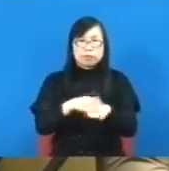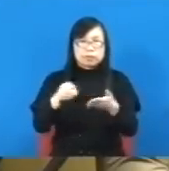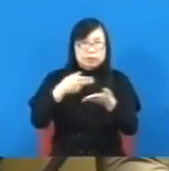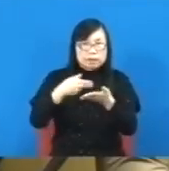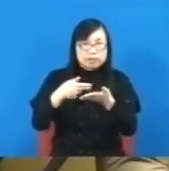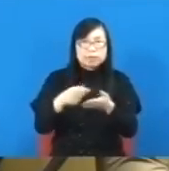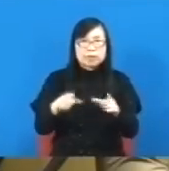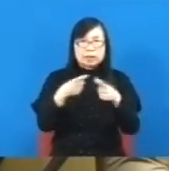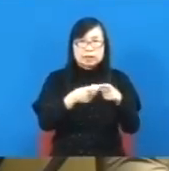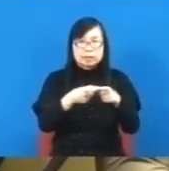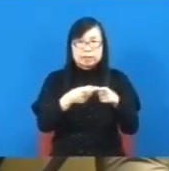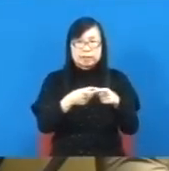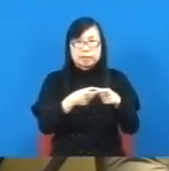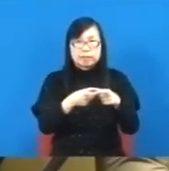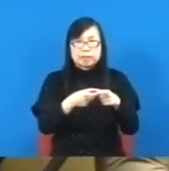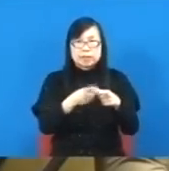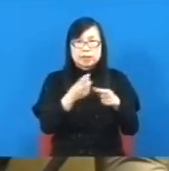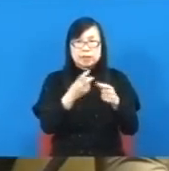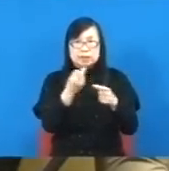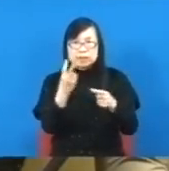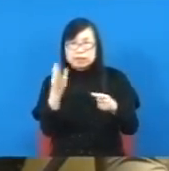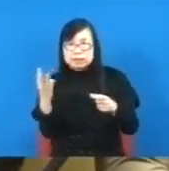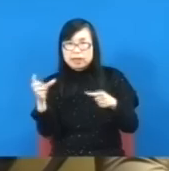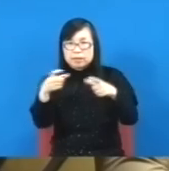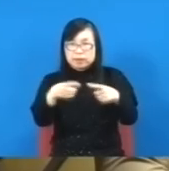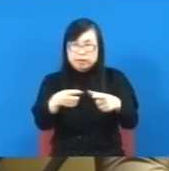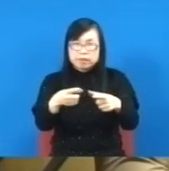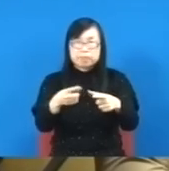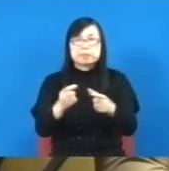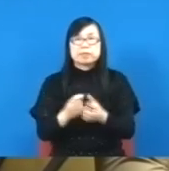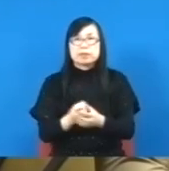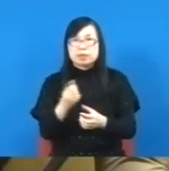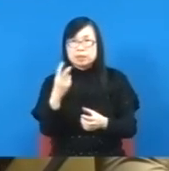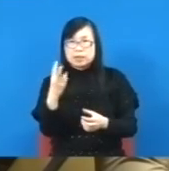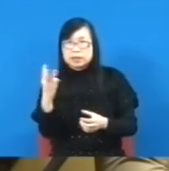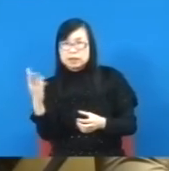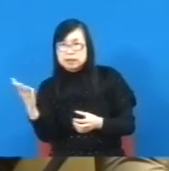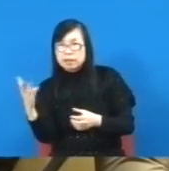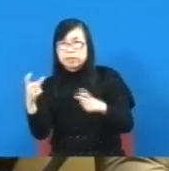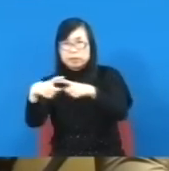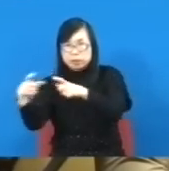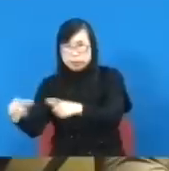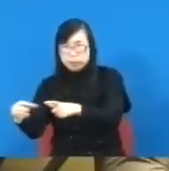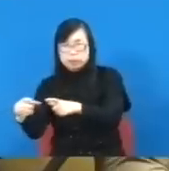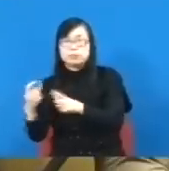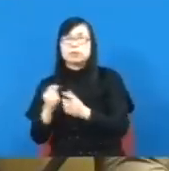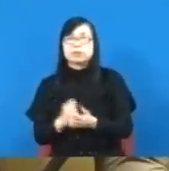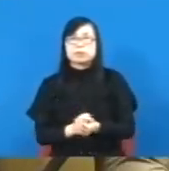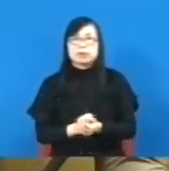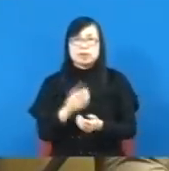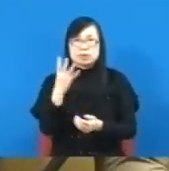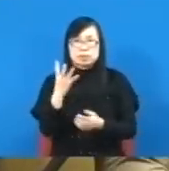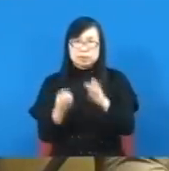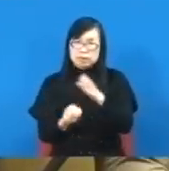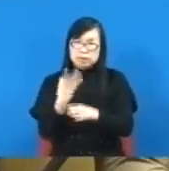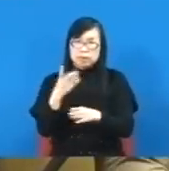心刺肚就一碟。山珍海味又一碟，燕窩燉人心又一碗， 啊！ 四菜